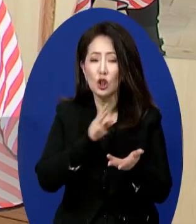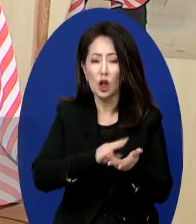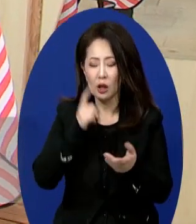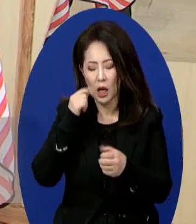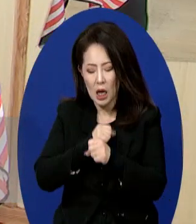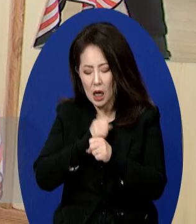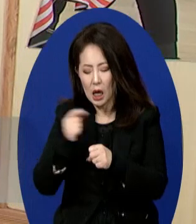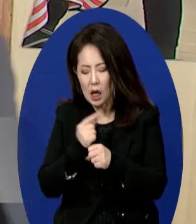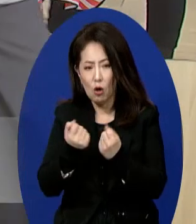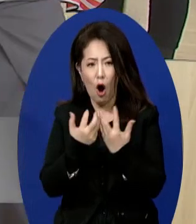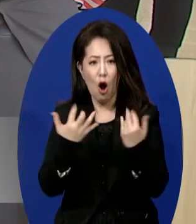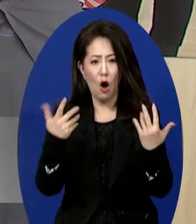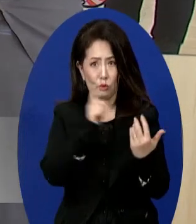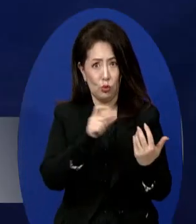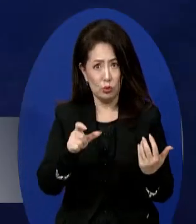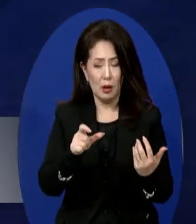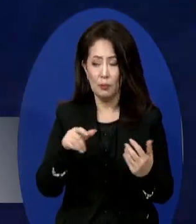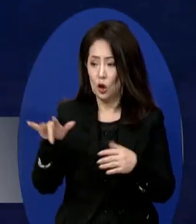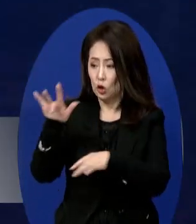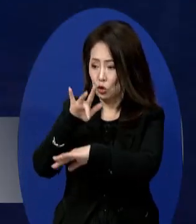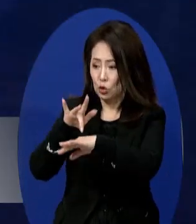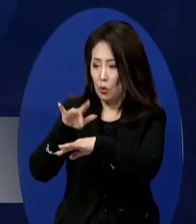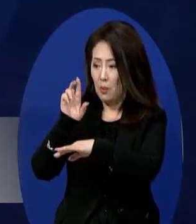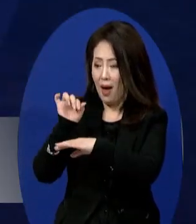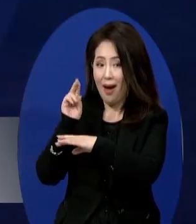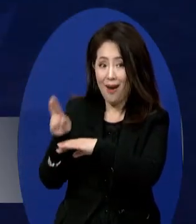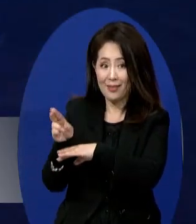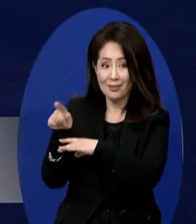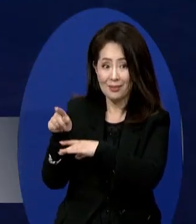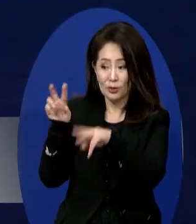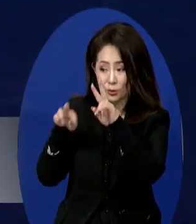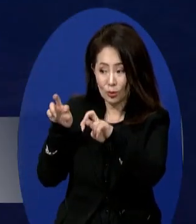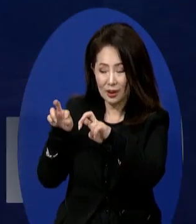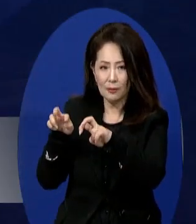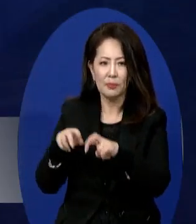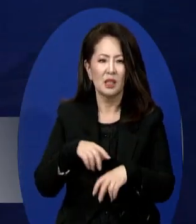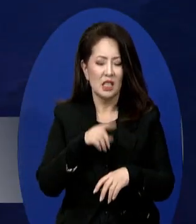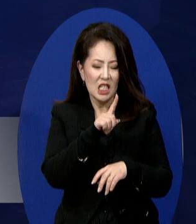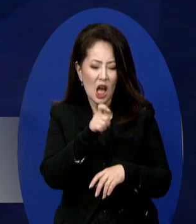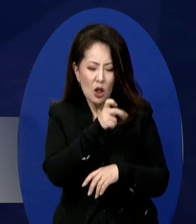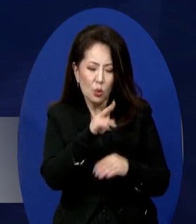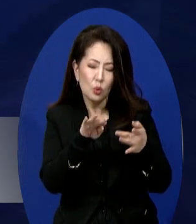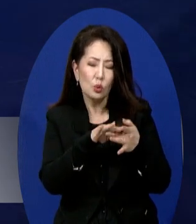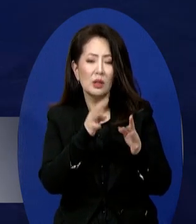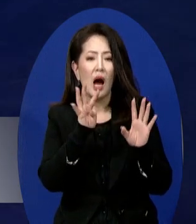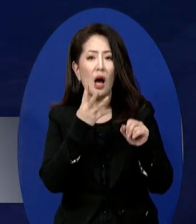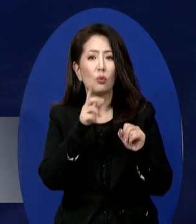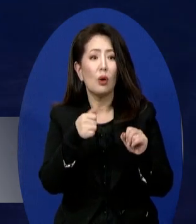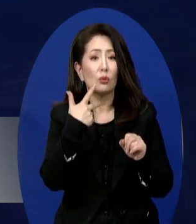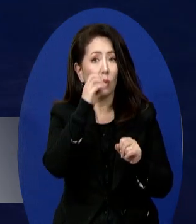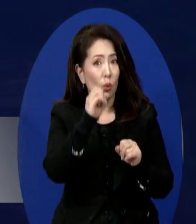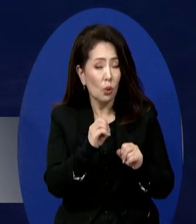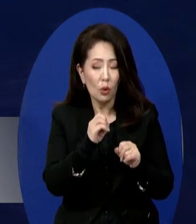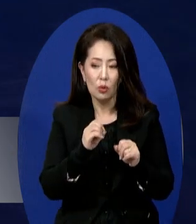байгаа олон хүн бий. За Төв банкны судалгаагаар зээлийн хүү дунджаар 14.3% байна. Энэ бол хөгжиж байгаа улсын